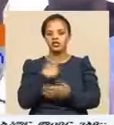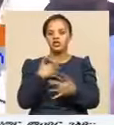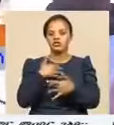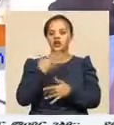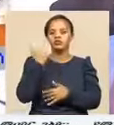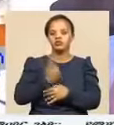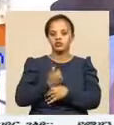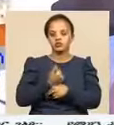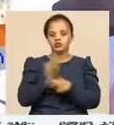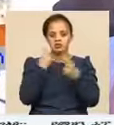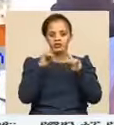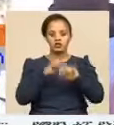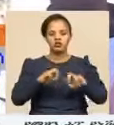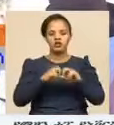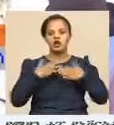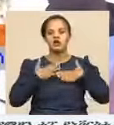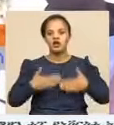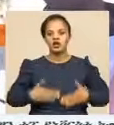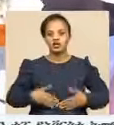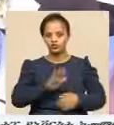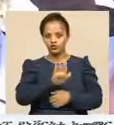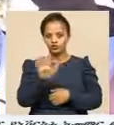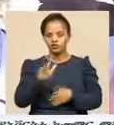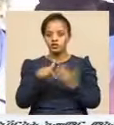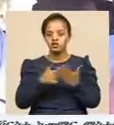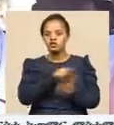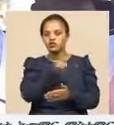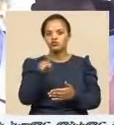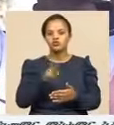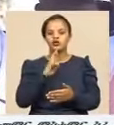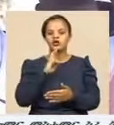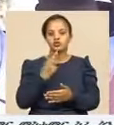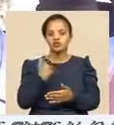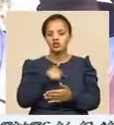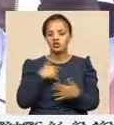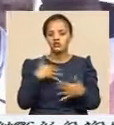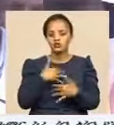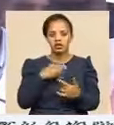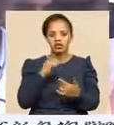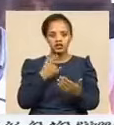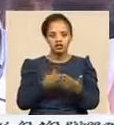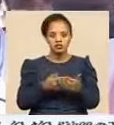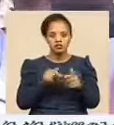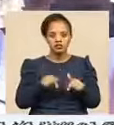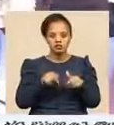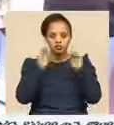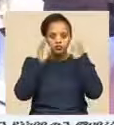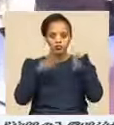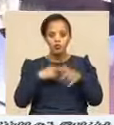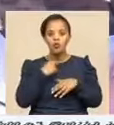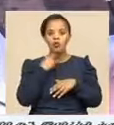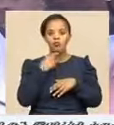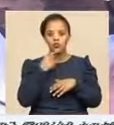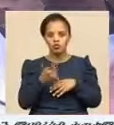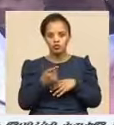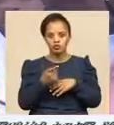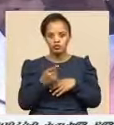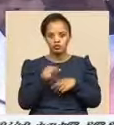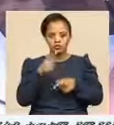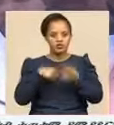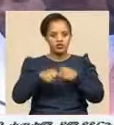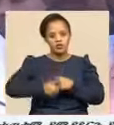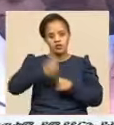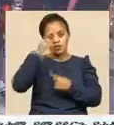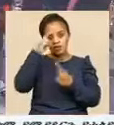ነበረ የሚመለከታቸው የወረዳ አካላቶች። ስለዚህ እነሱ ናቸው እያስፈራሩ ለዛሬ ደግሞ ይሄ መምህር ሆ ብሎ ስለዚህ እዚህ የመጣው